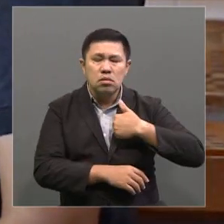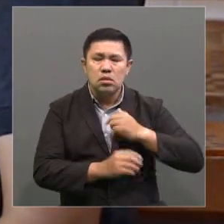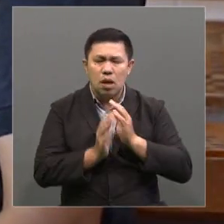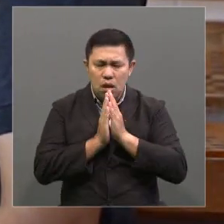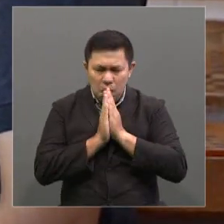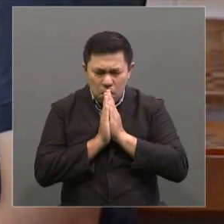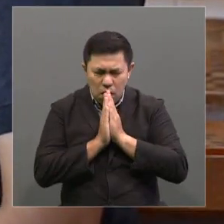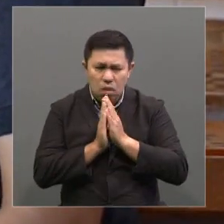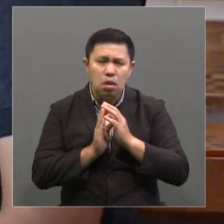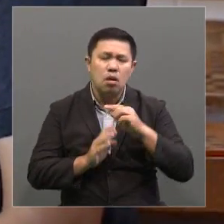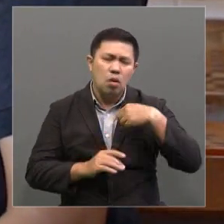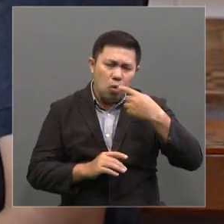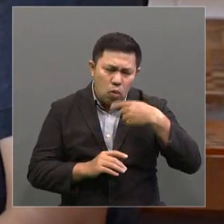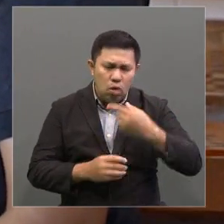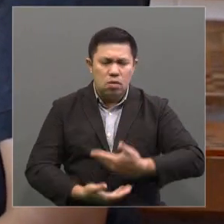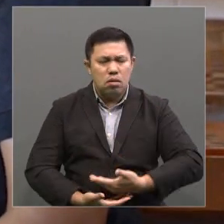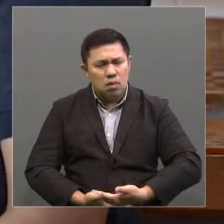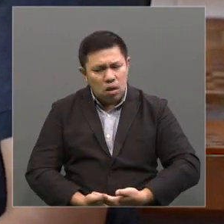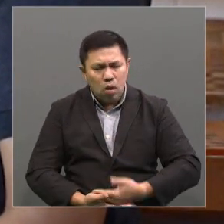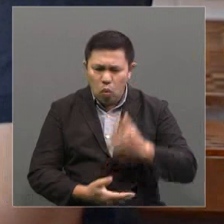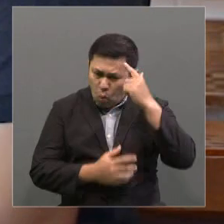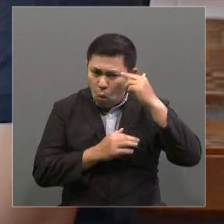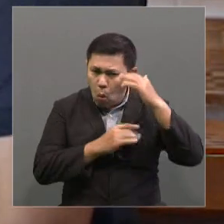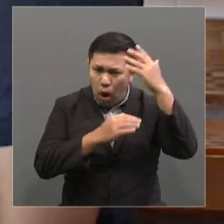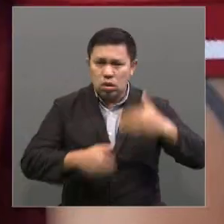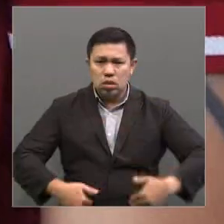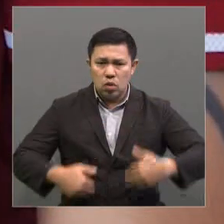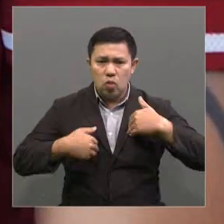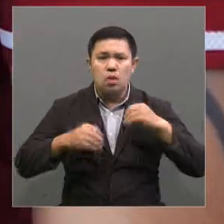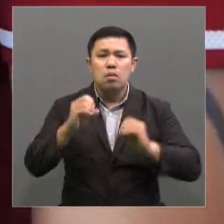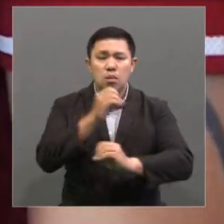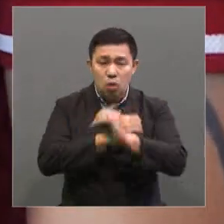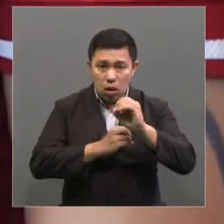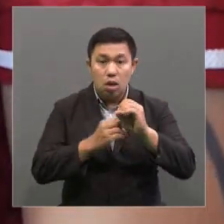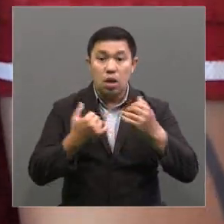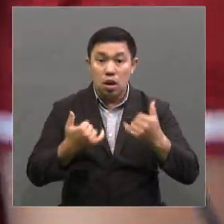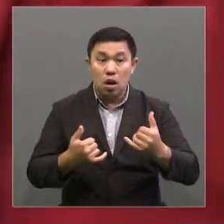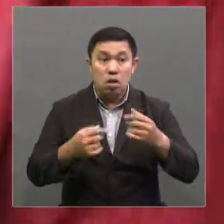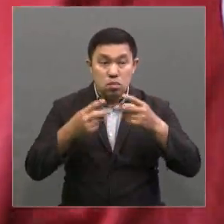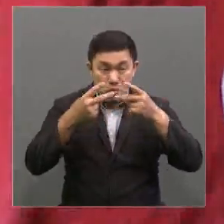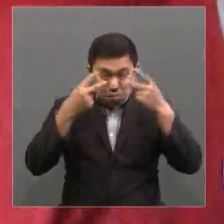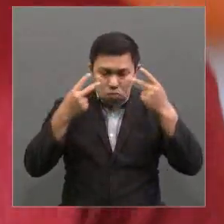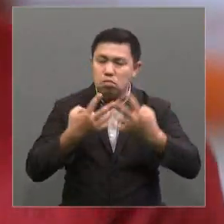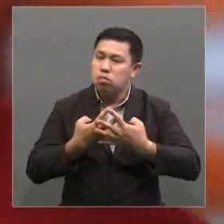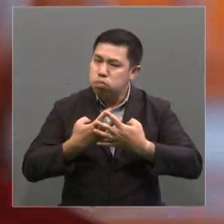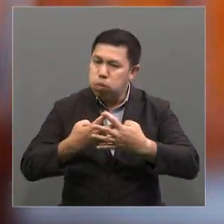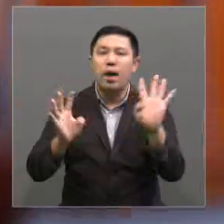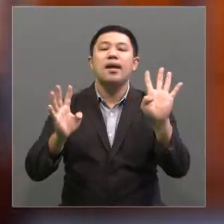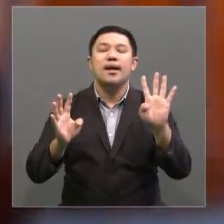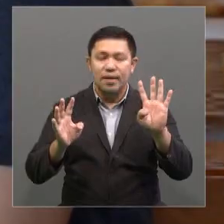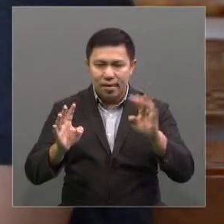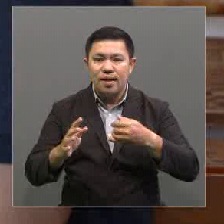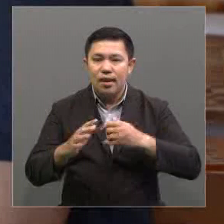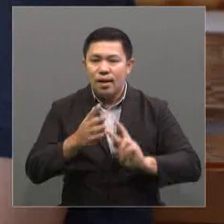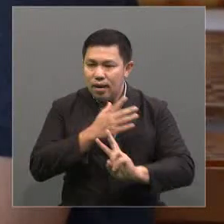สวดพยามสดนนั่งสมาธิด้วยความหังว่าปลอดจนกระทในที่สุดกลุ่มผู้ก่อเหตุก็ปล่อยตัวออกมาก็